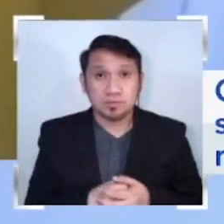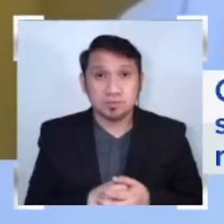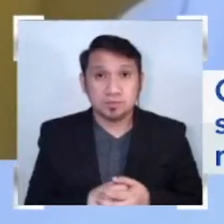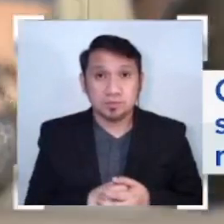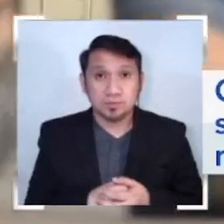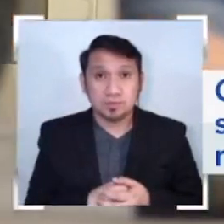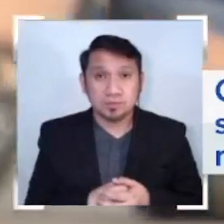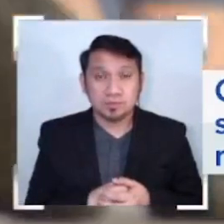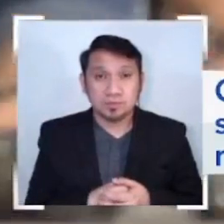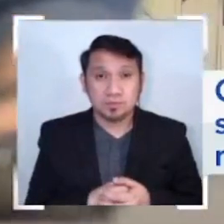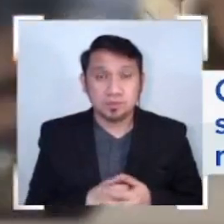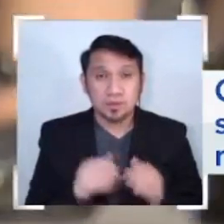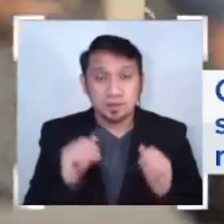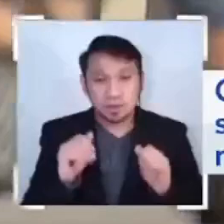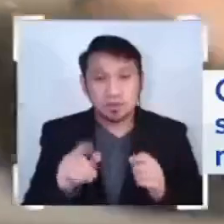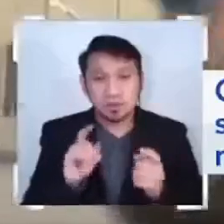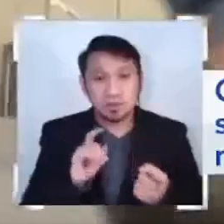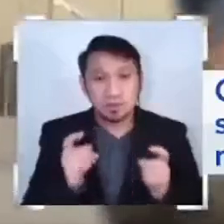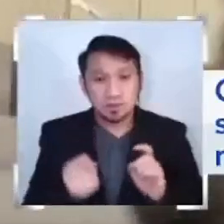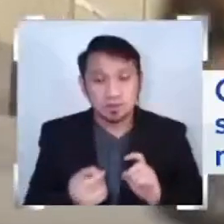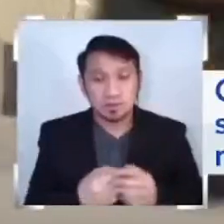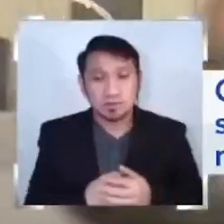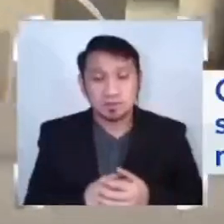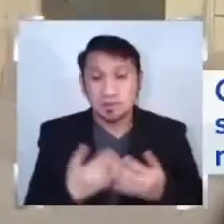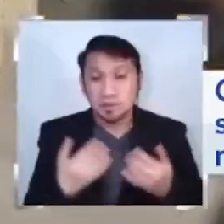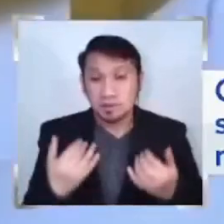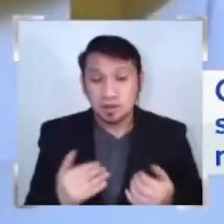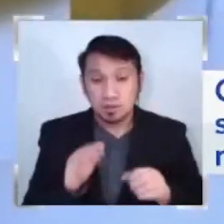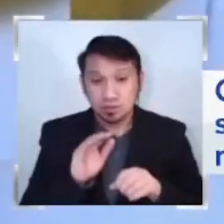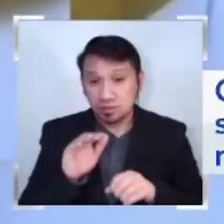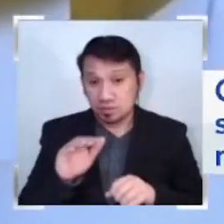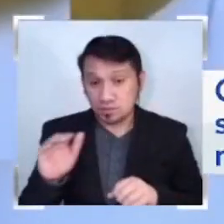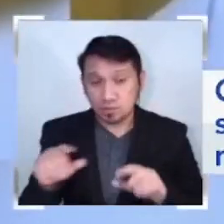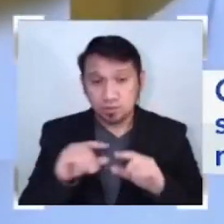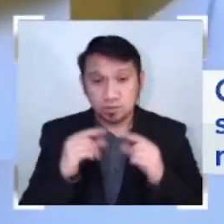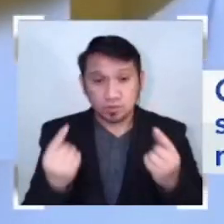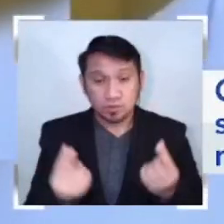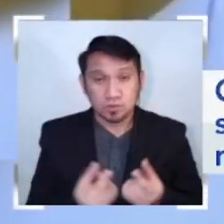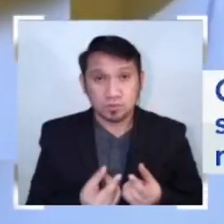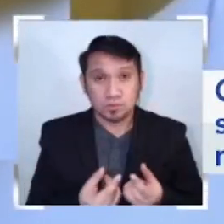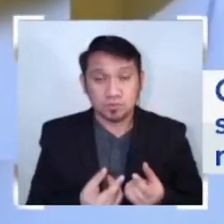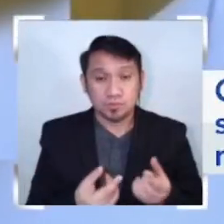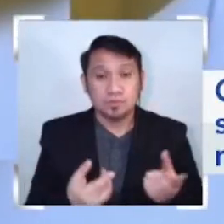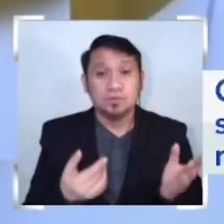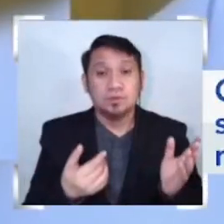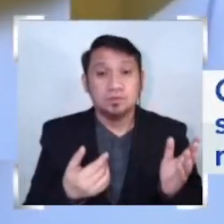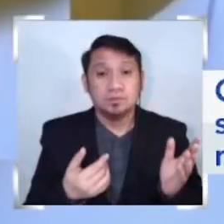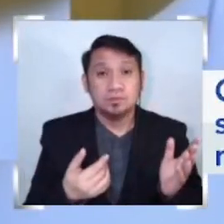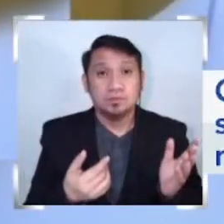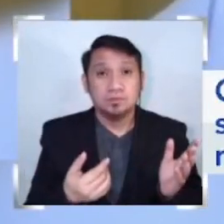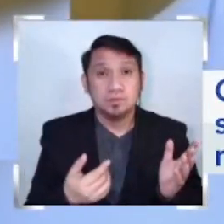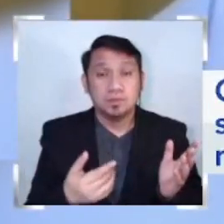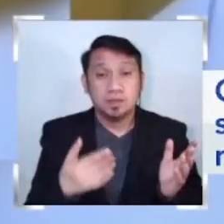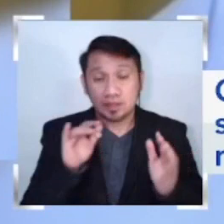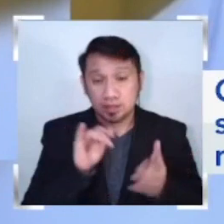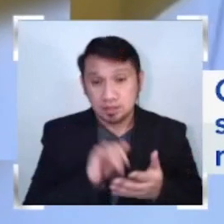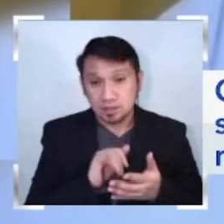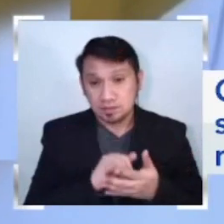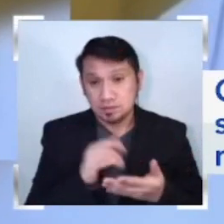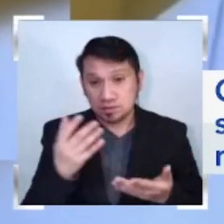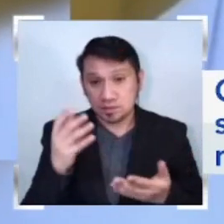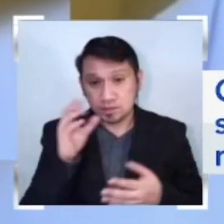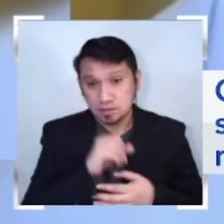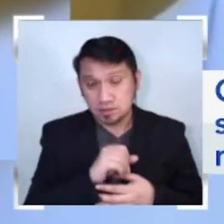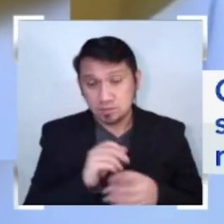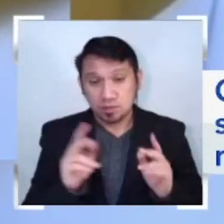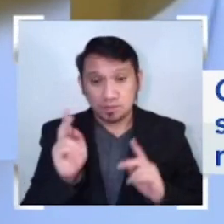likely to change. Muling paalala ng grupo sa mga botante. Estimation to ng preference ng mga tao. Ang gusto